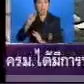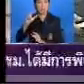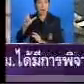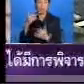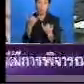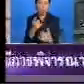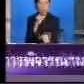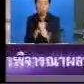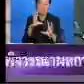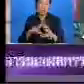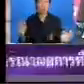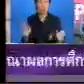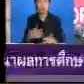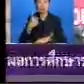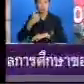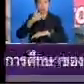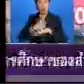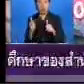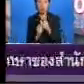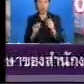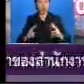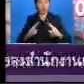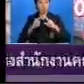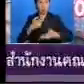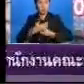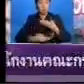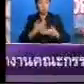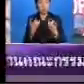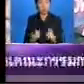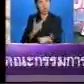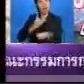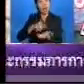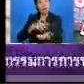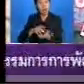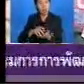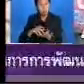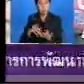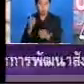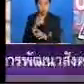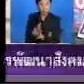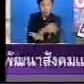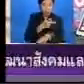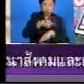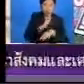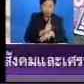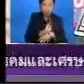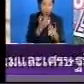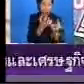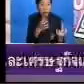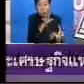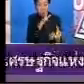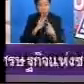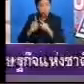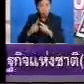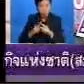คุณอลงกรณ์พลบุตรนะครับรัฐมนตรีช่วยว่าการกระทรวงพาณิชย์นะฮะก็มีการเปิดเผยภายหลังเป็นประธานการทำลายของกลางคดีละเมิดท